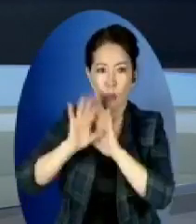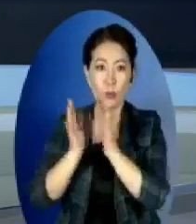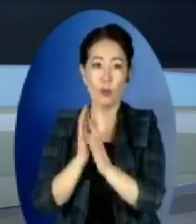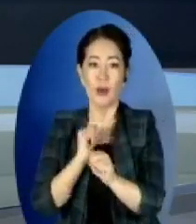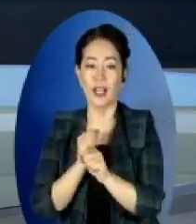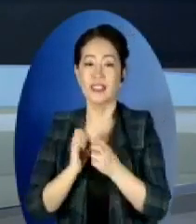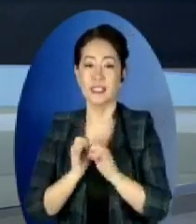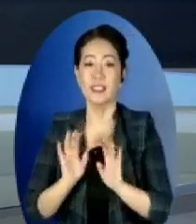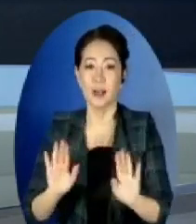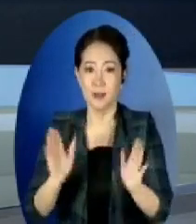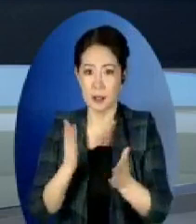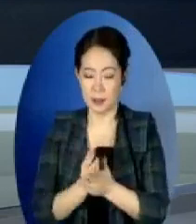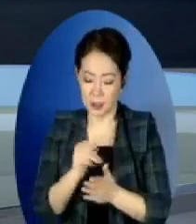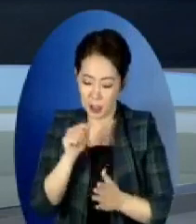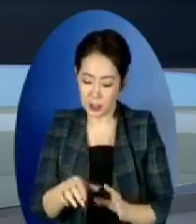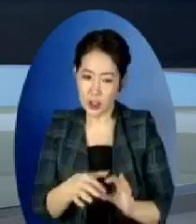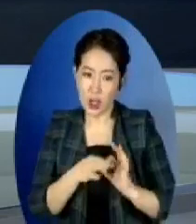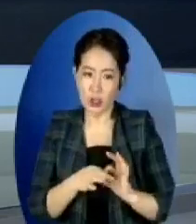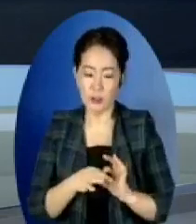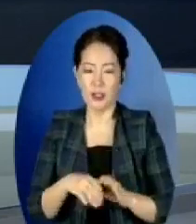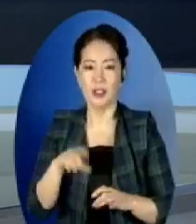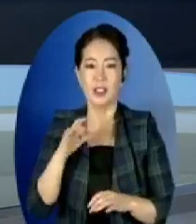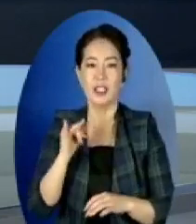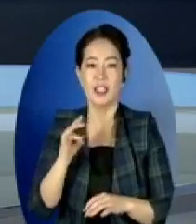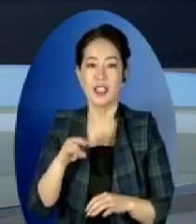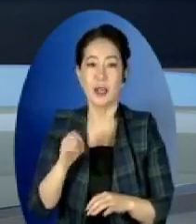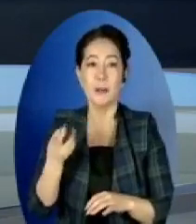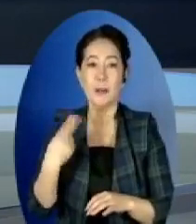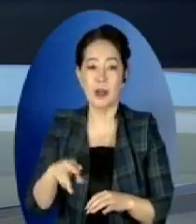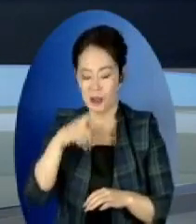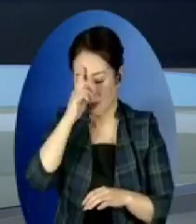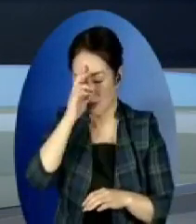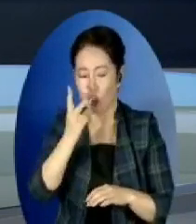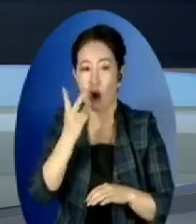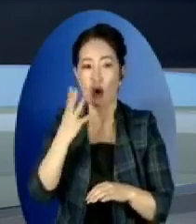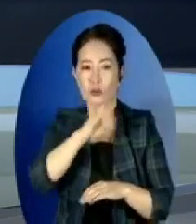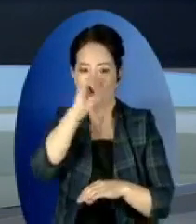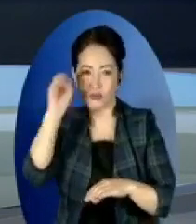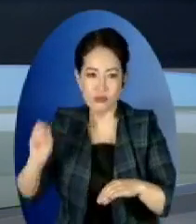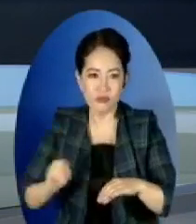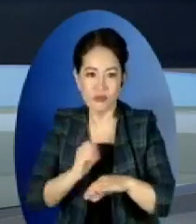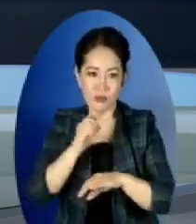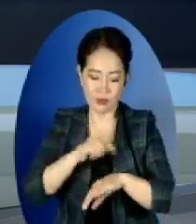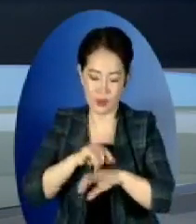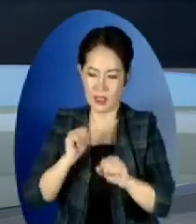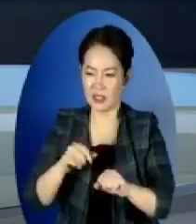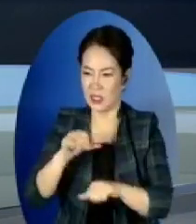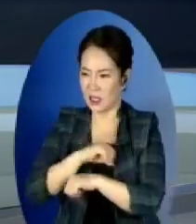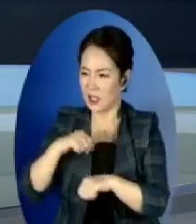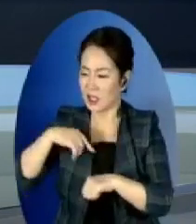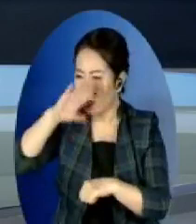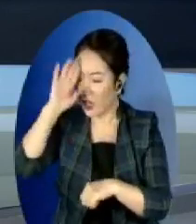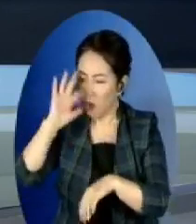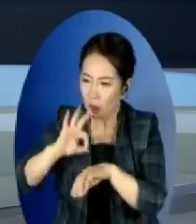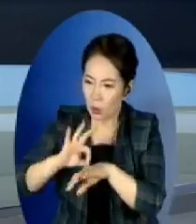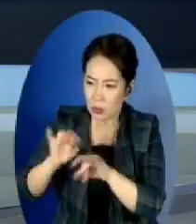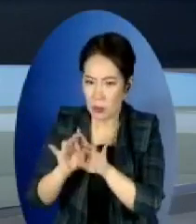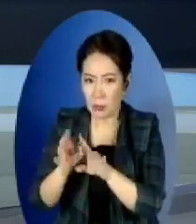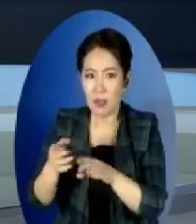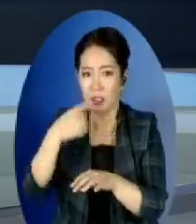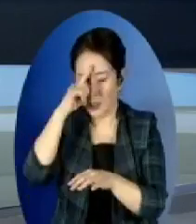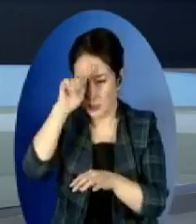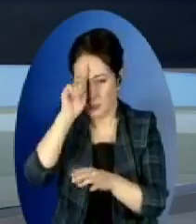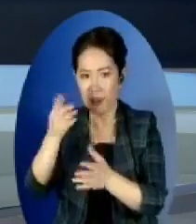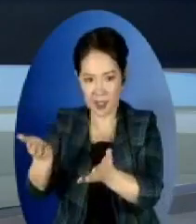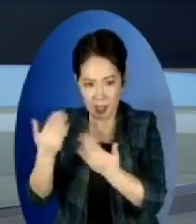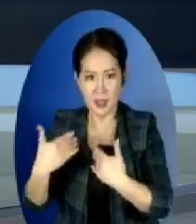авч ажиллаж байна. Үүнтэй холбоотойгоор интермед эмнэлэг 24 цагаар ажиллаж эхэллээ. Иргэд халуурсан ямар нэгэн зовоор илэрсэн тохиолдолд тус эмнэлэгт